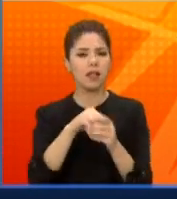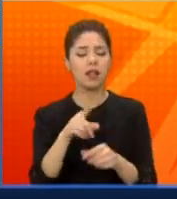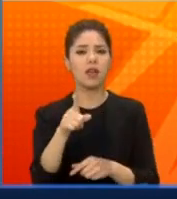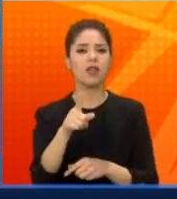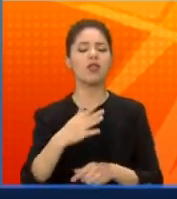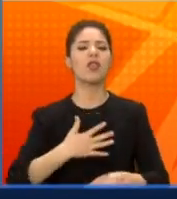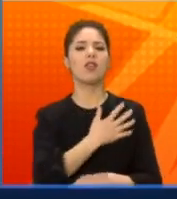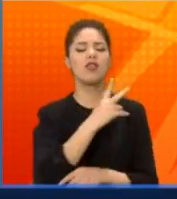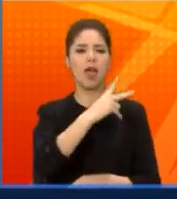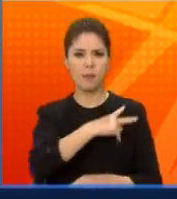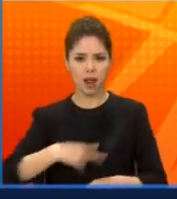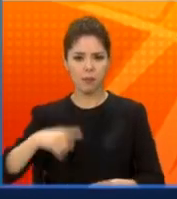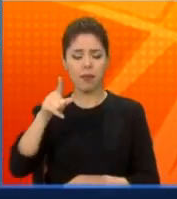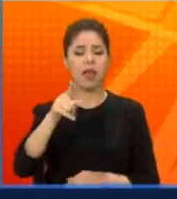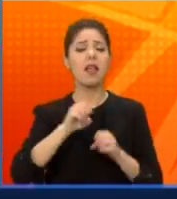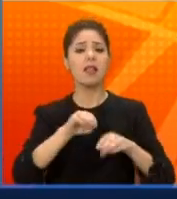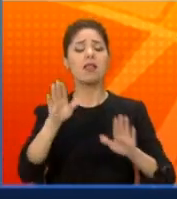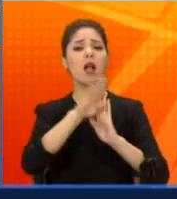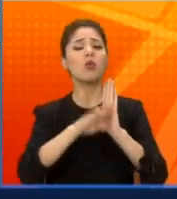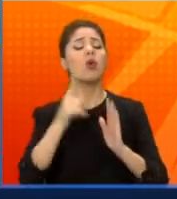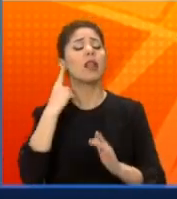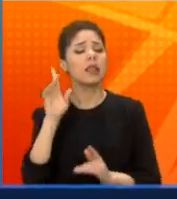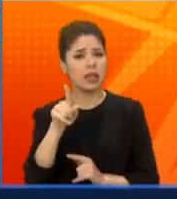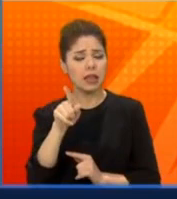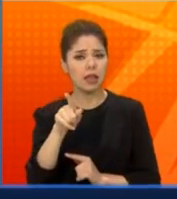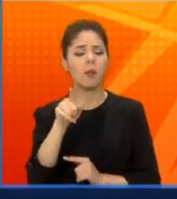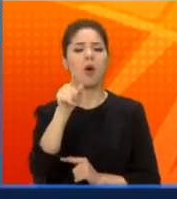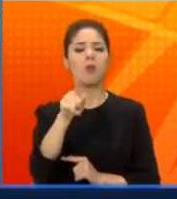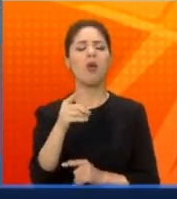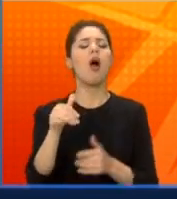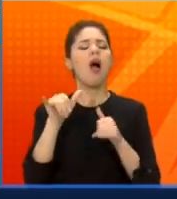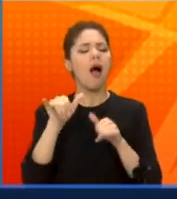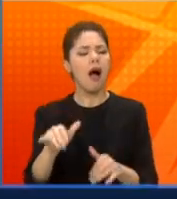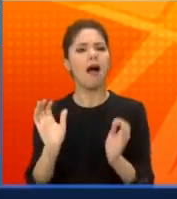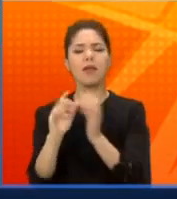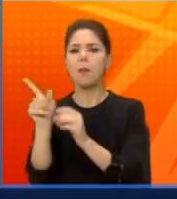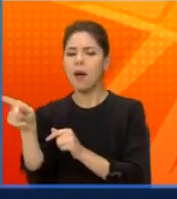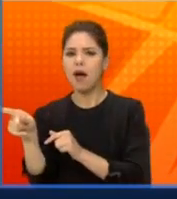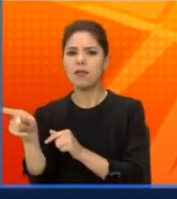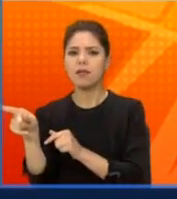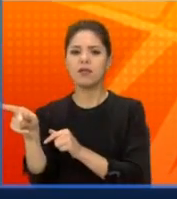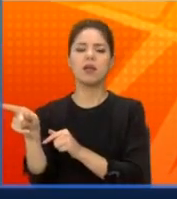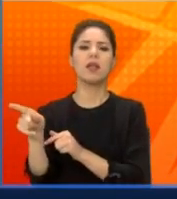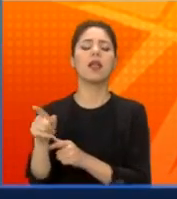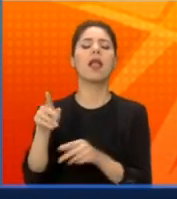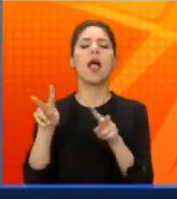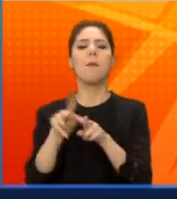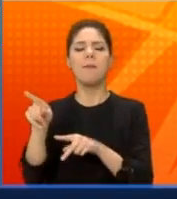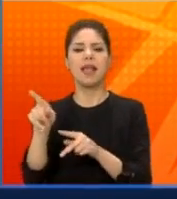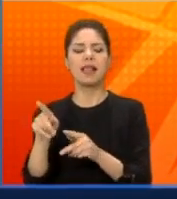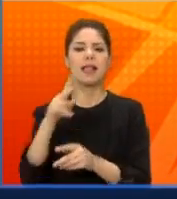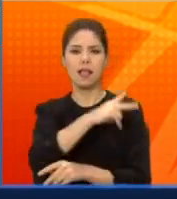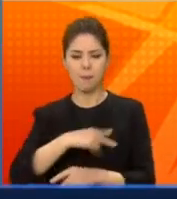Belediyesi salgın kurallarını içe sayarak şov yaparken aynı partinin Yenişehir ve Mezitli